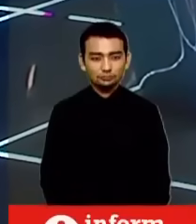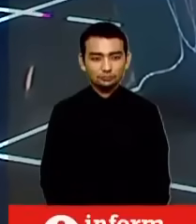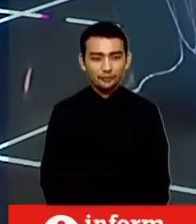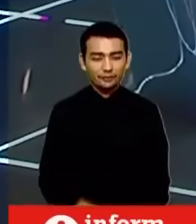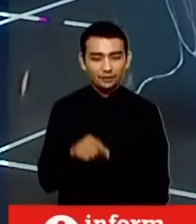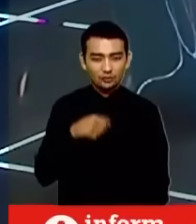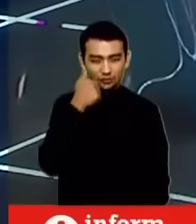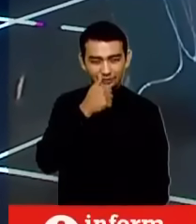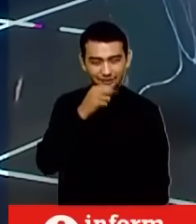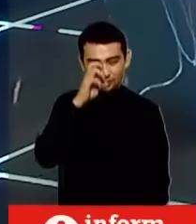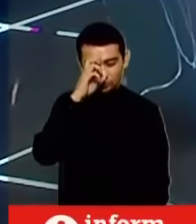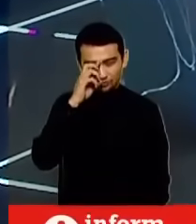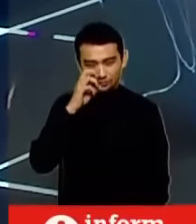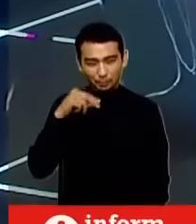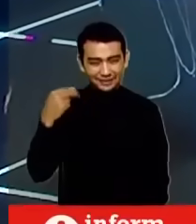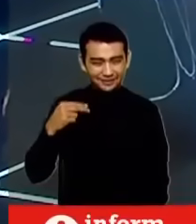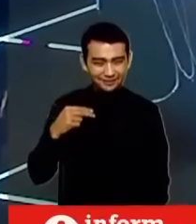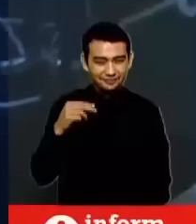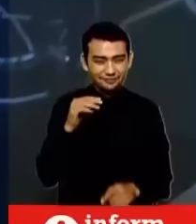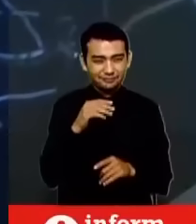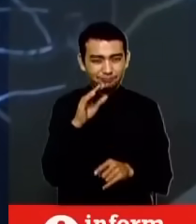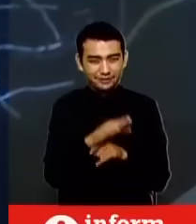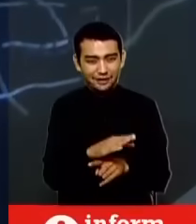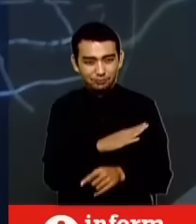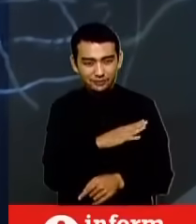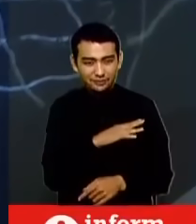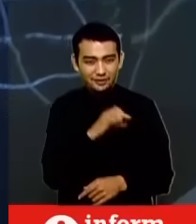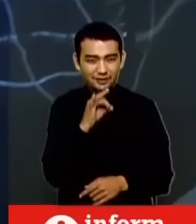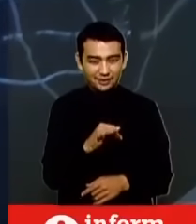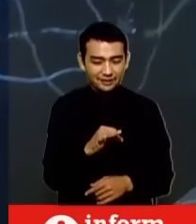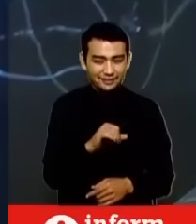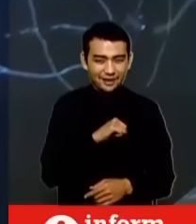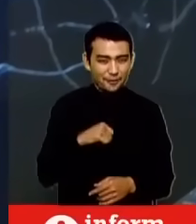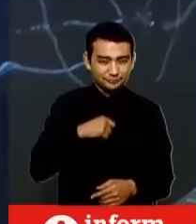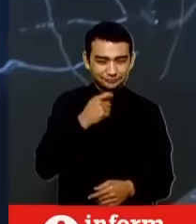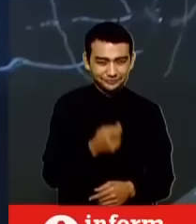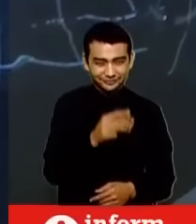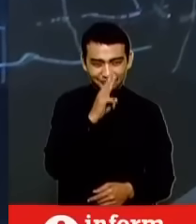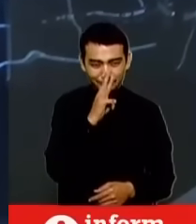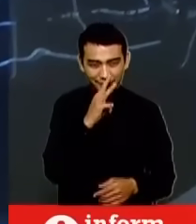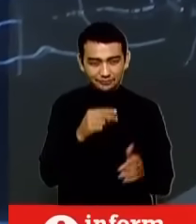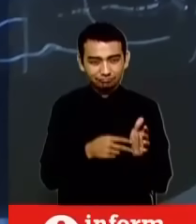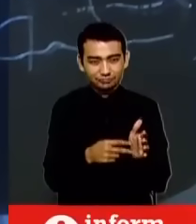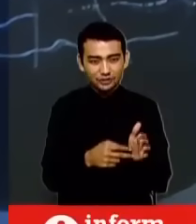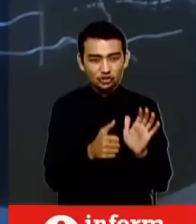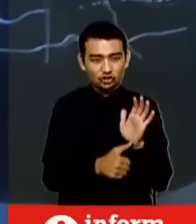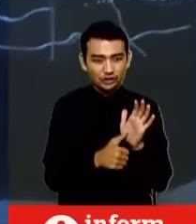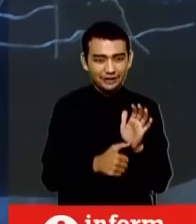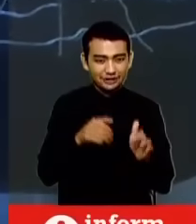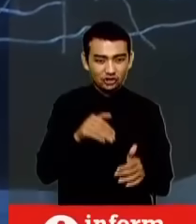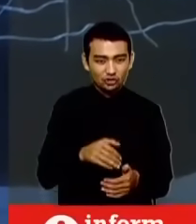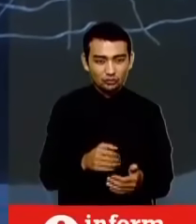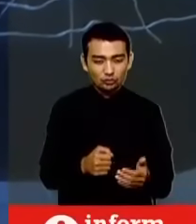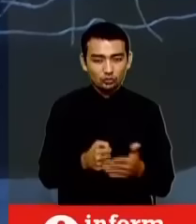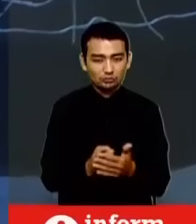Биыл ел президенті Қасым Жомарт Тоқаевтың тапсырмасына сәйкес еліміздегі ең төменгі жалақы деңгейі 60 мыңнан 70 мың теңгеге